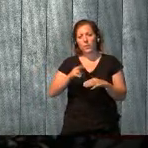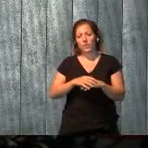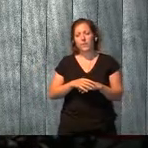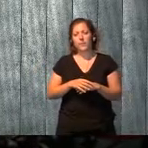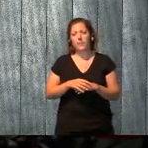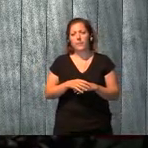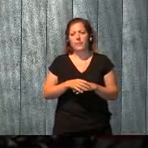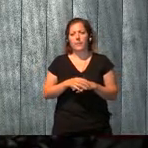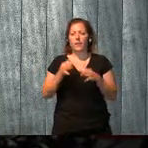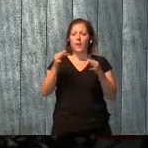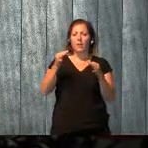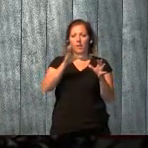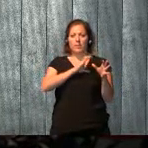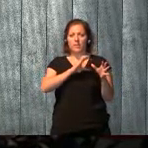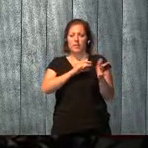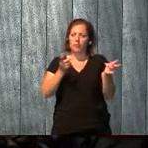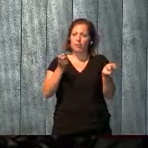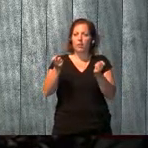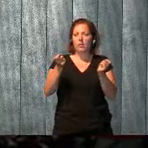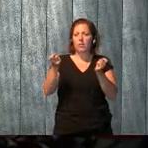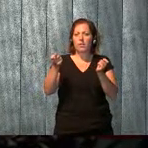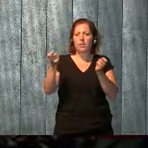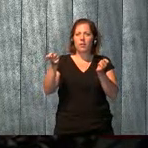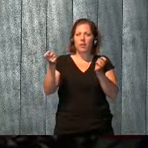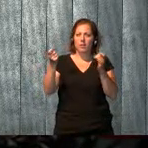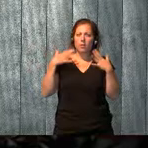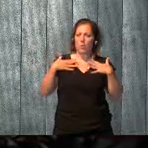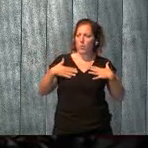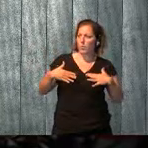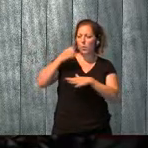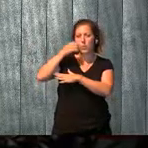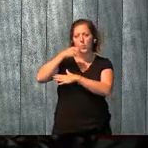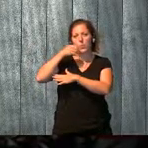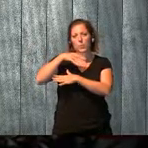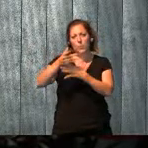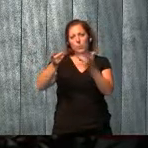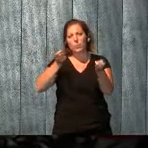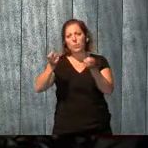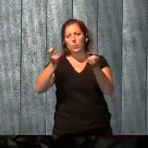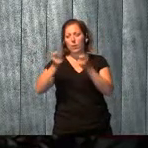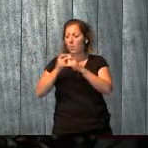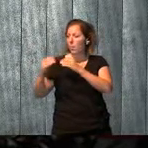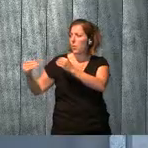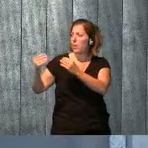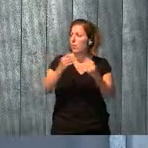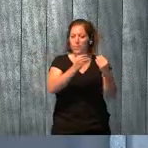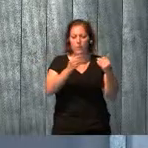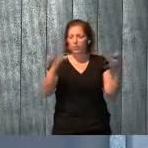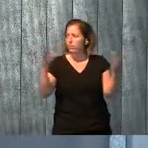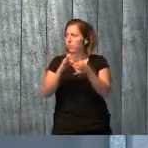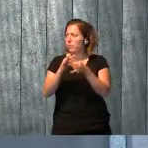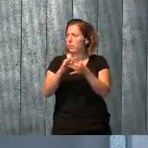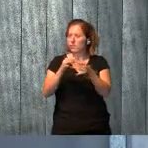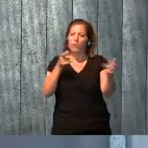pour essayer de réguler le comportement au quotidien entre les populations. Parce que c'est